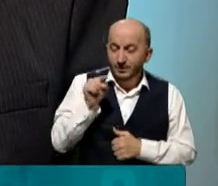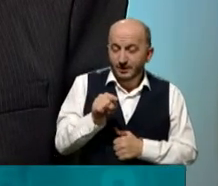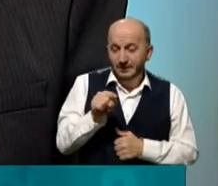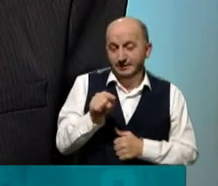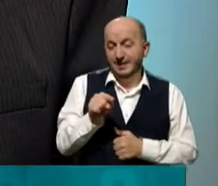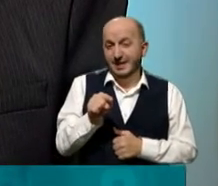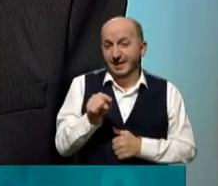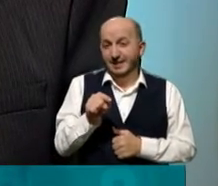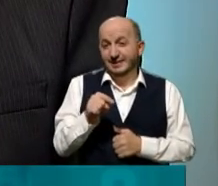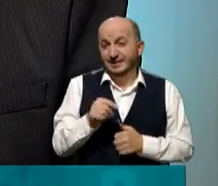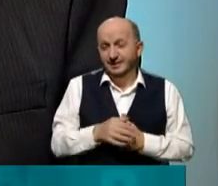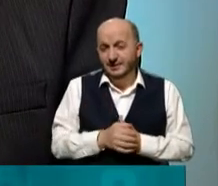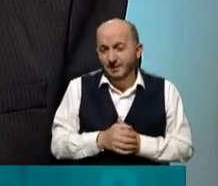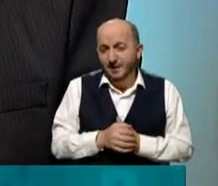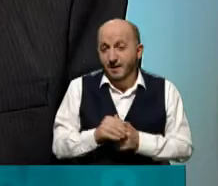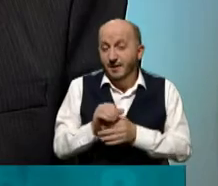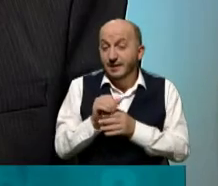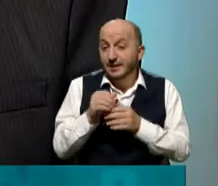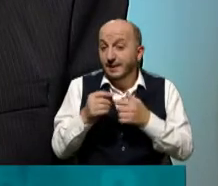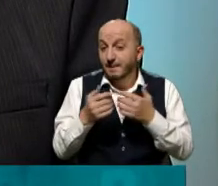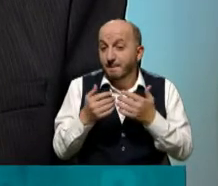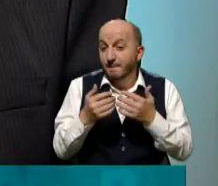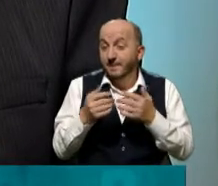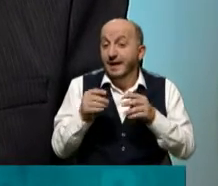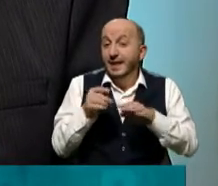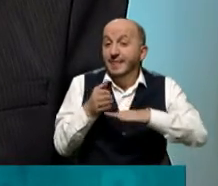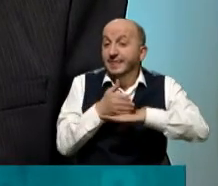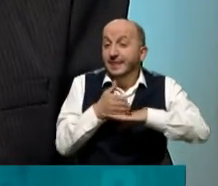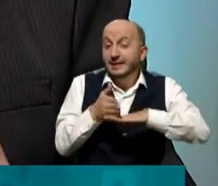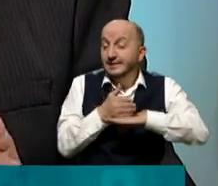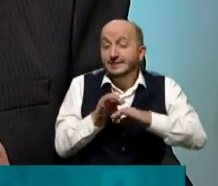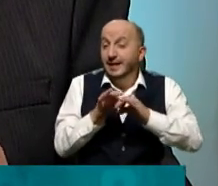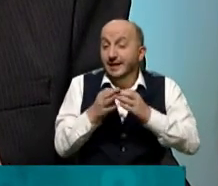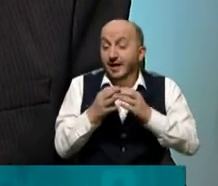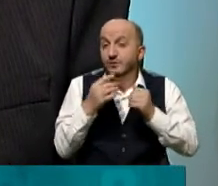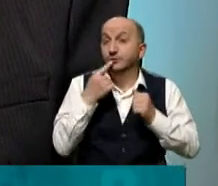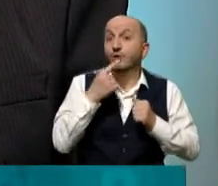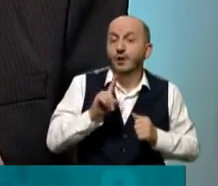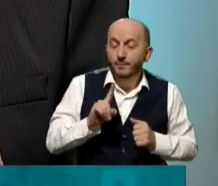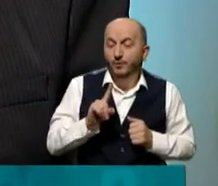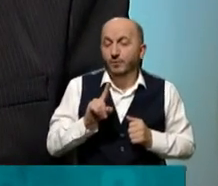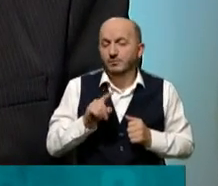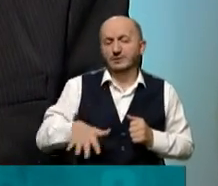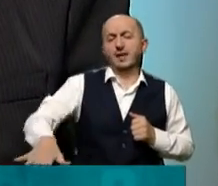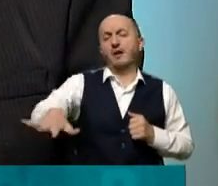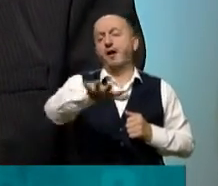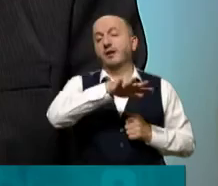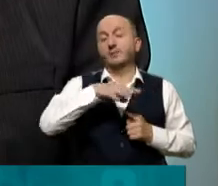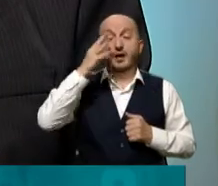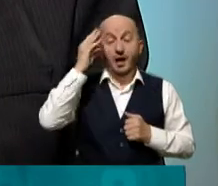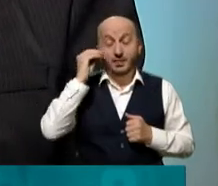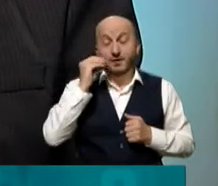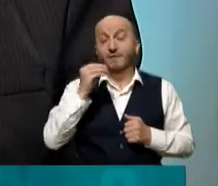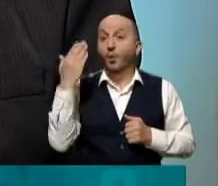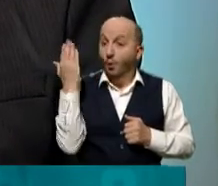bir şey ama nesneyi söylemiyor. Derler ki nesnenin yani mef'ulün hasfedilmesi umum ifade eder. Yani